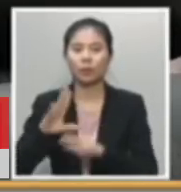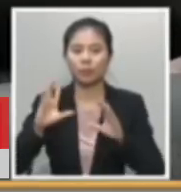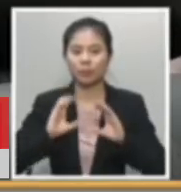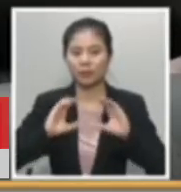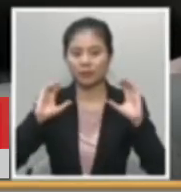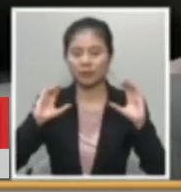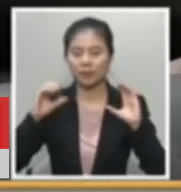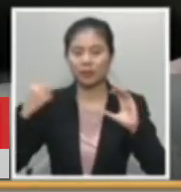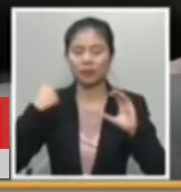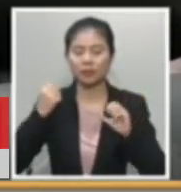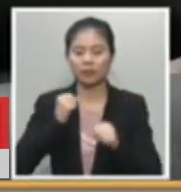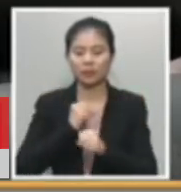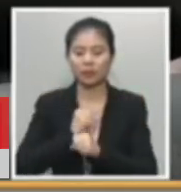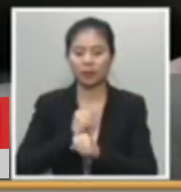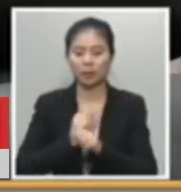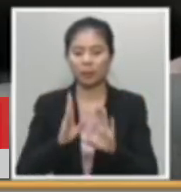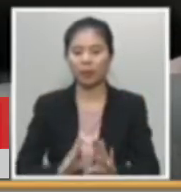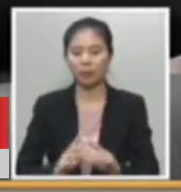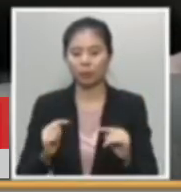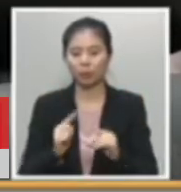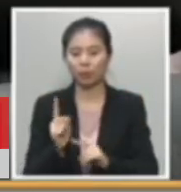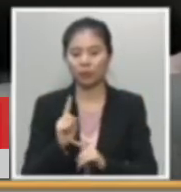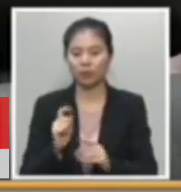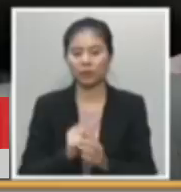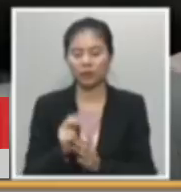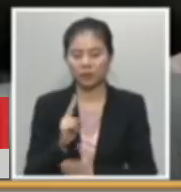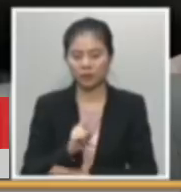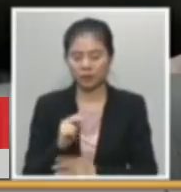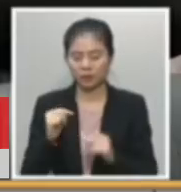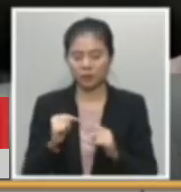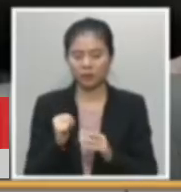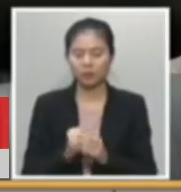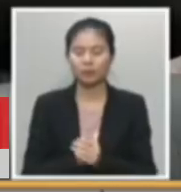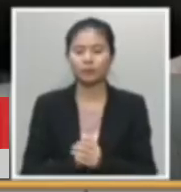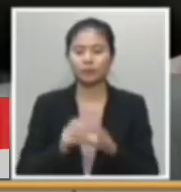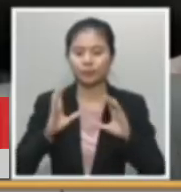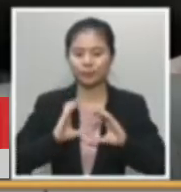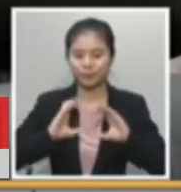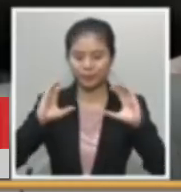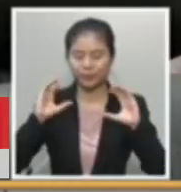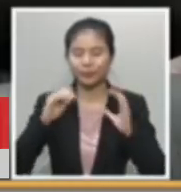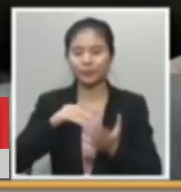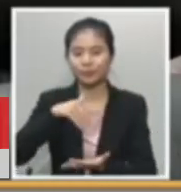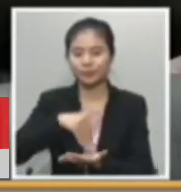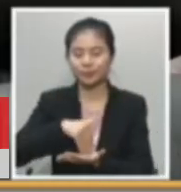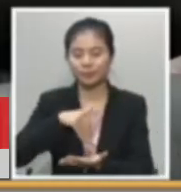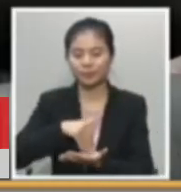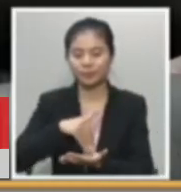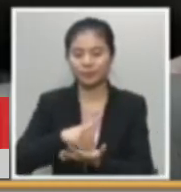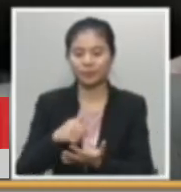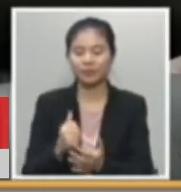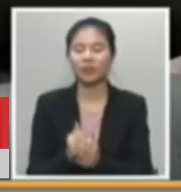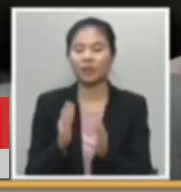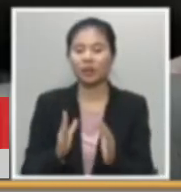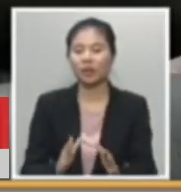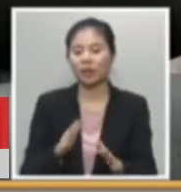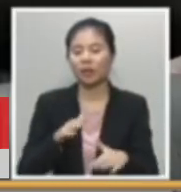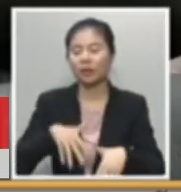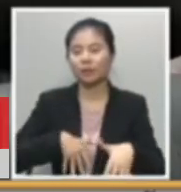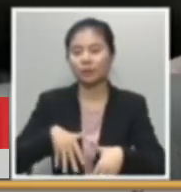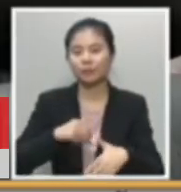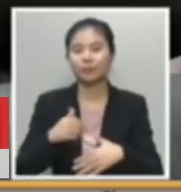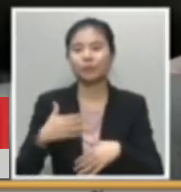ป็นลักษณะของการใช้รัฐราชการเป็นศูนย์กลางขาดการมีส่วนร่วมของพี่น้องประชาชนอย่างม